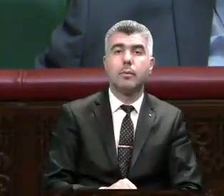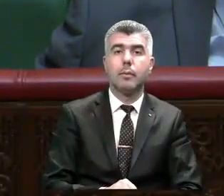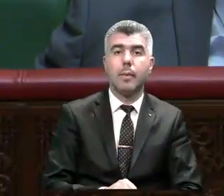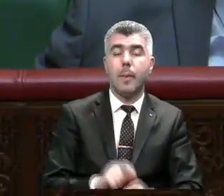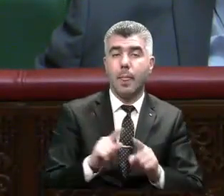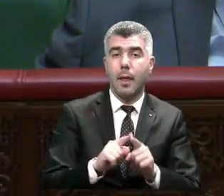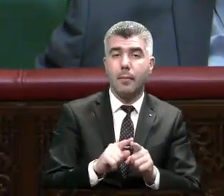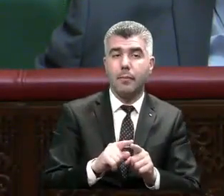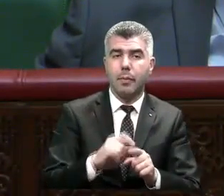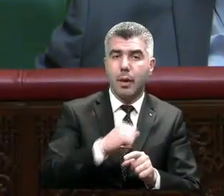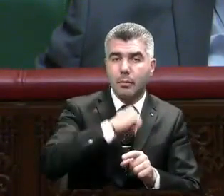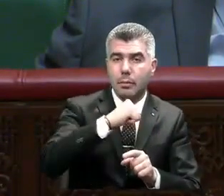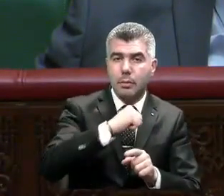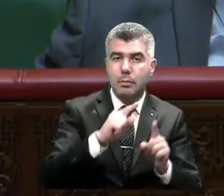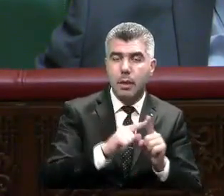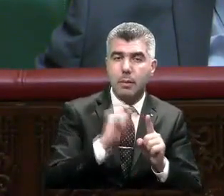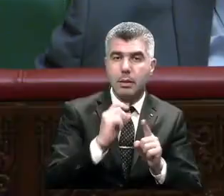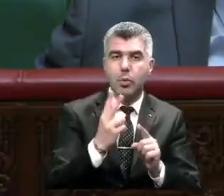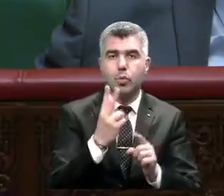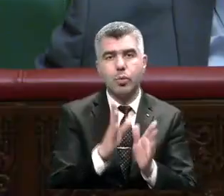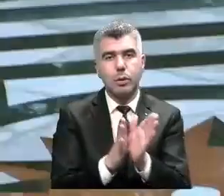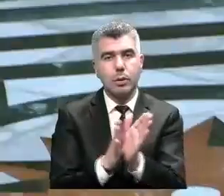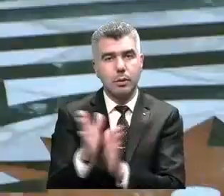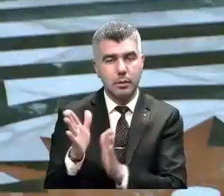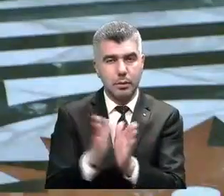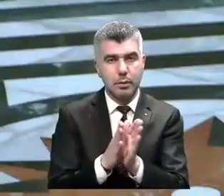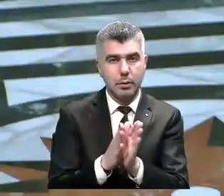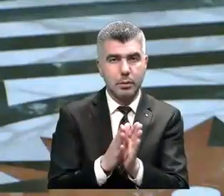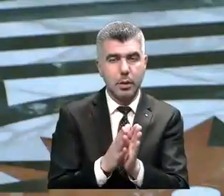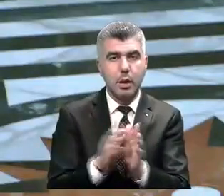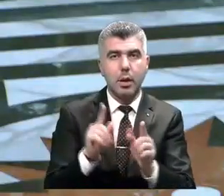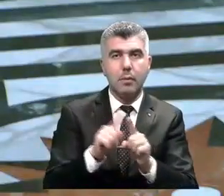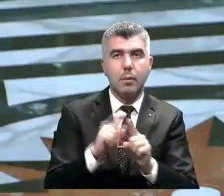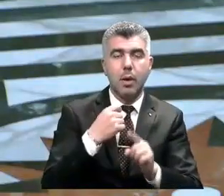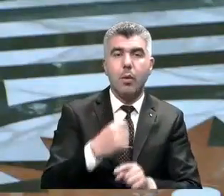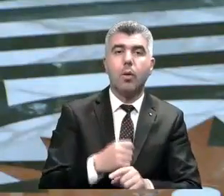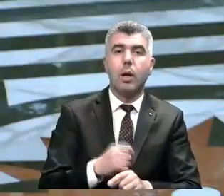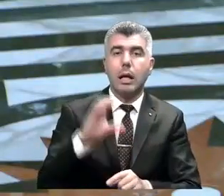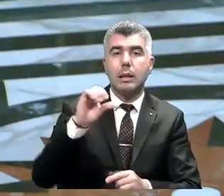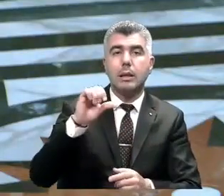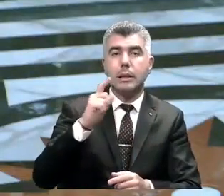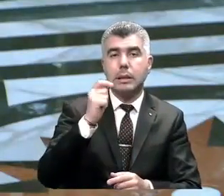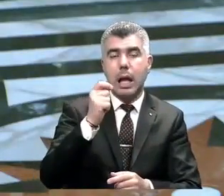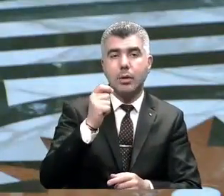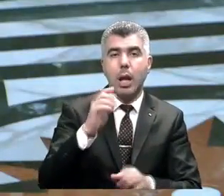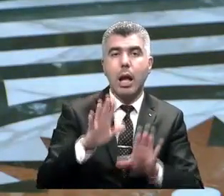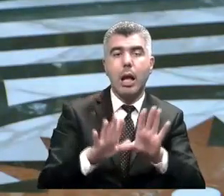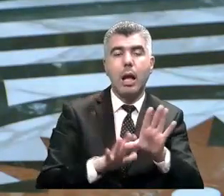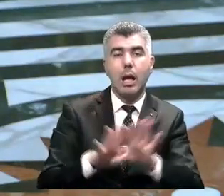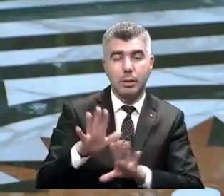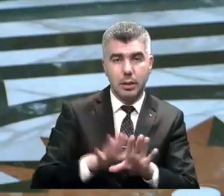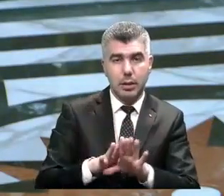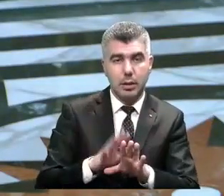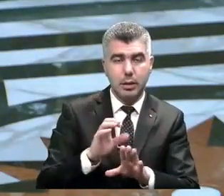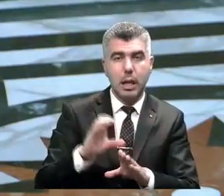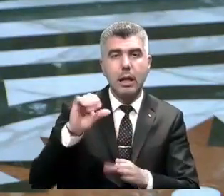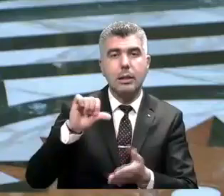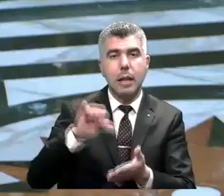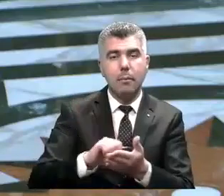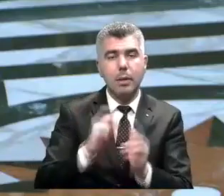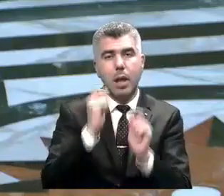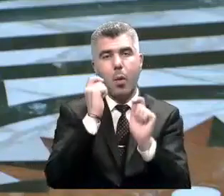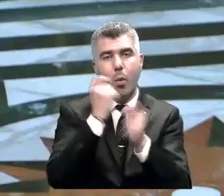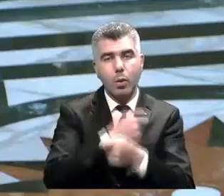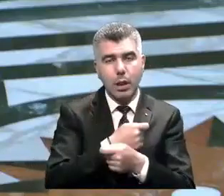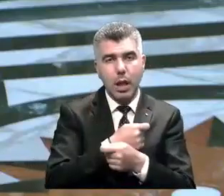بالسرعه الفائقه عندها جوج ديال المحاور، المحور الاطلسي اللي تربط ما بين طنجه وكادير، المحور المغاربي اللي تربط بين البيضاء ووجده وغادي